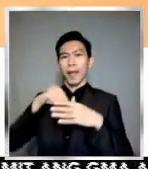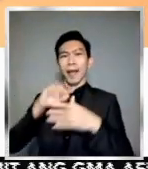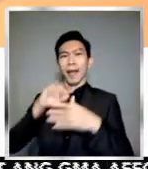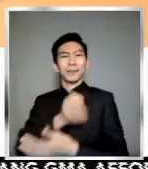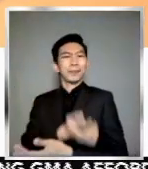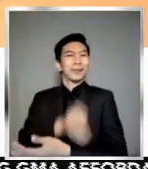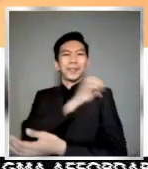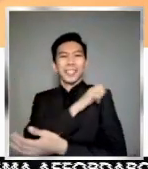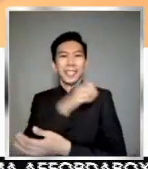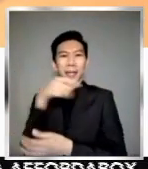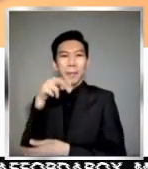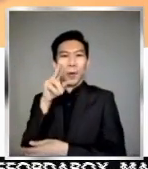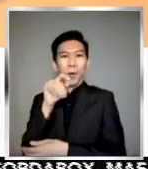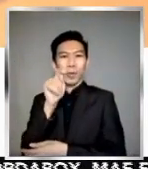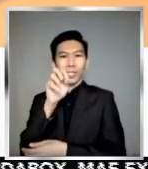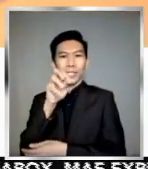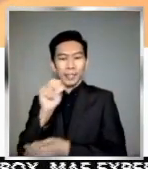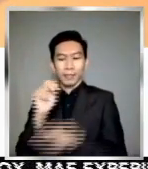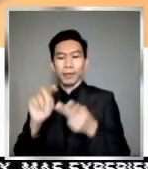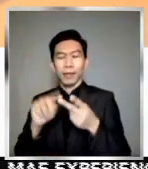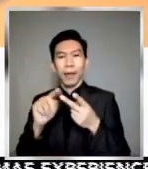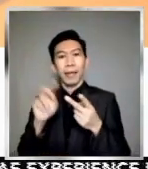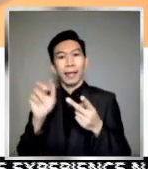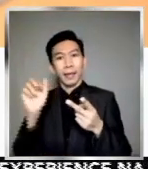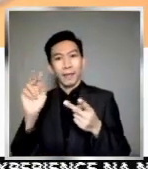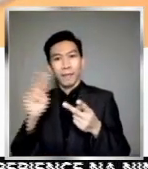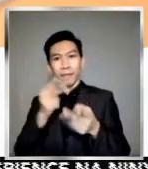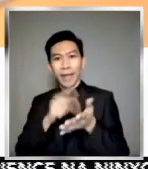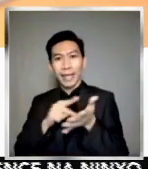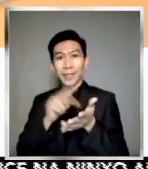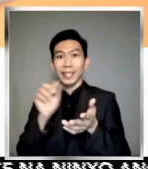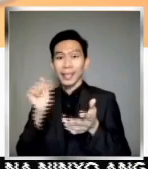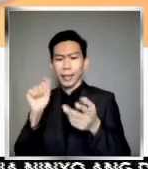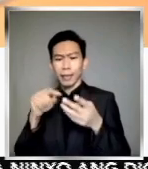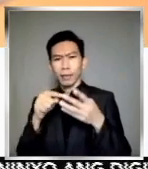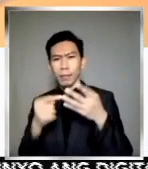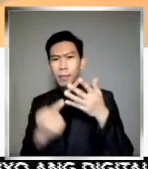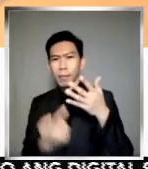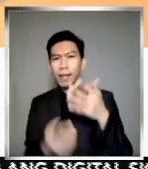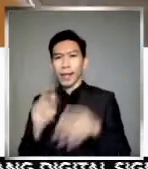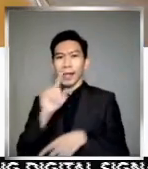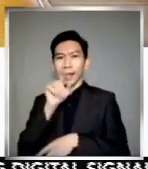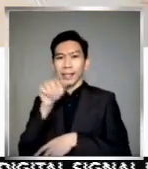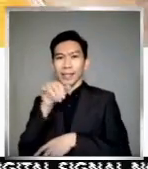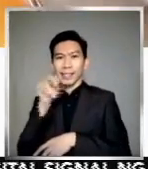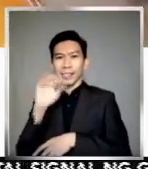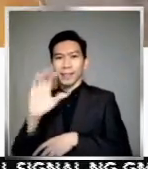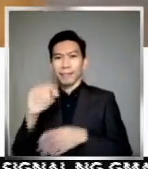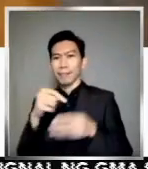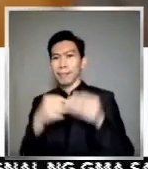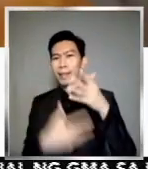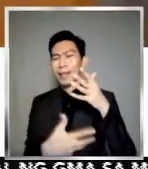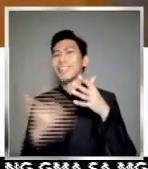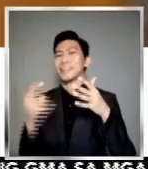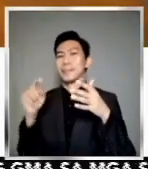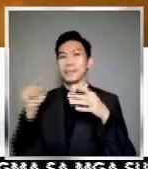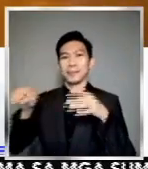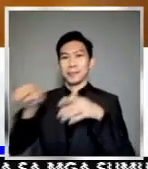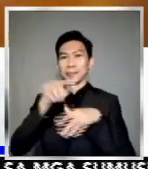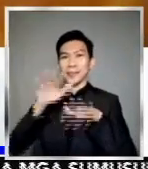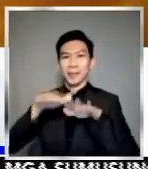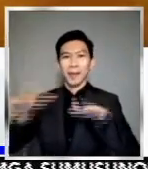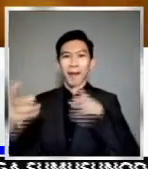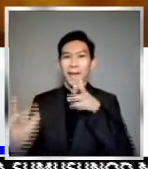A, calcium, potassium at zinc na kailangan-kailangan ng mga bata. May natural fiber at